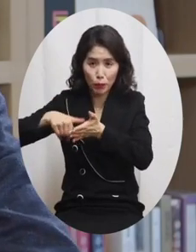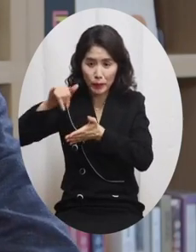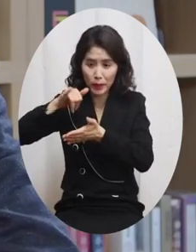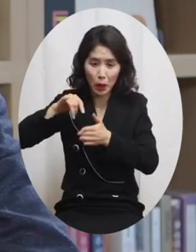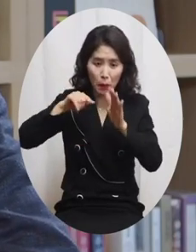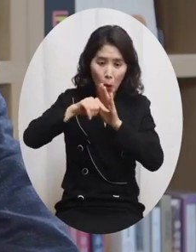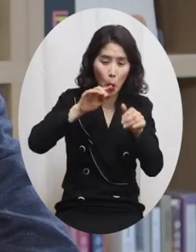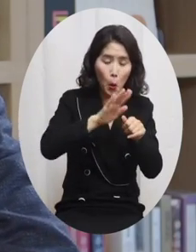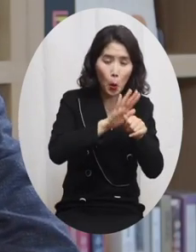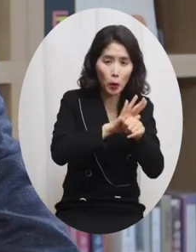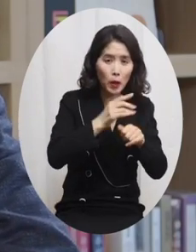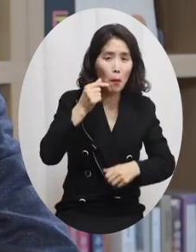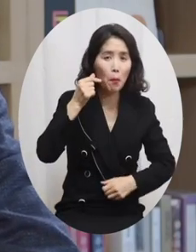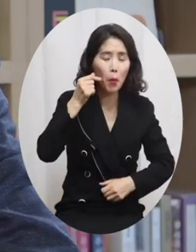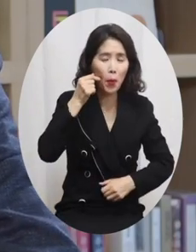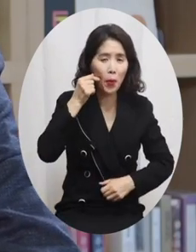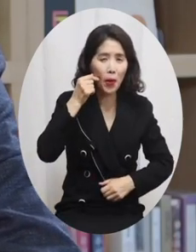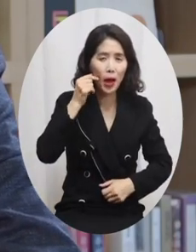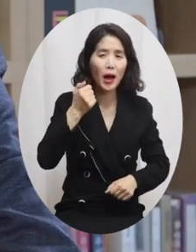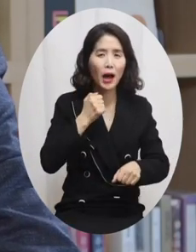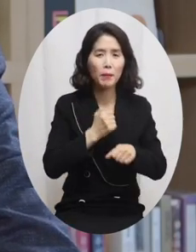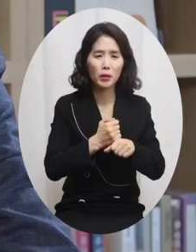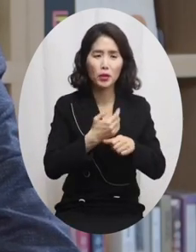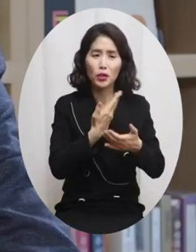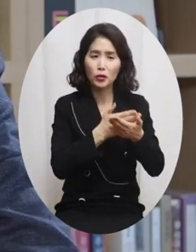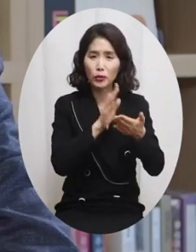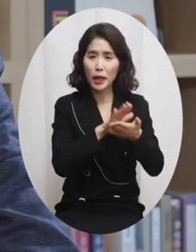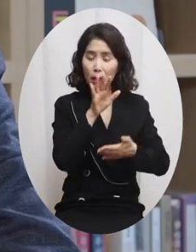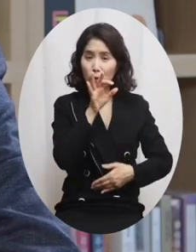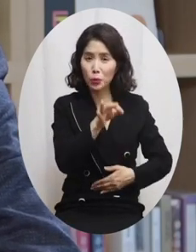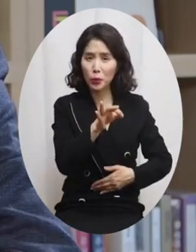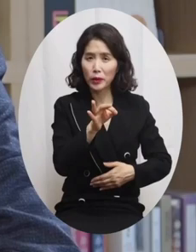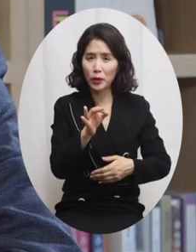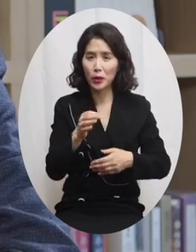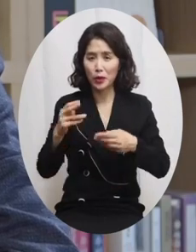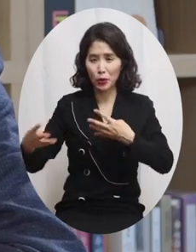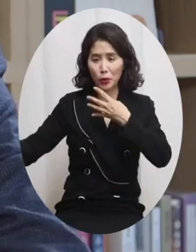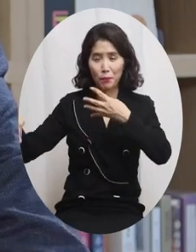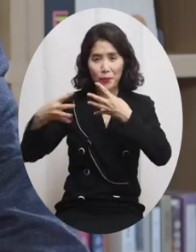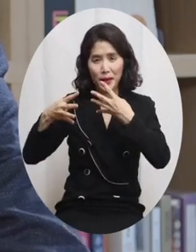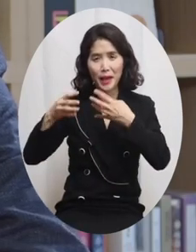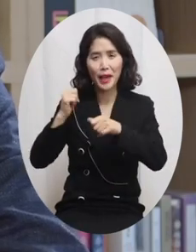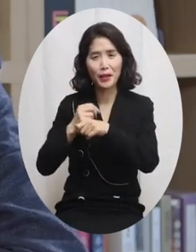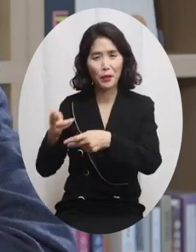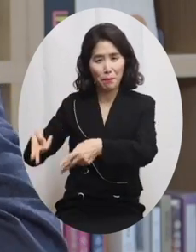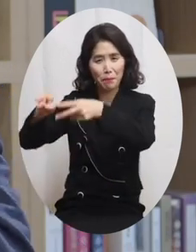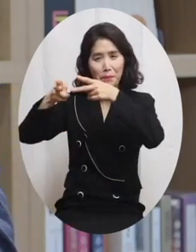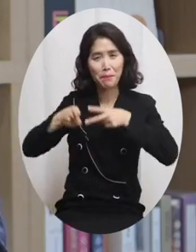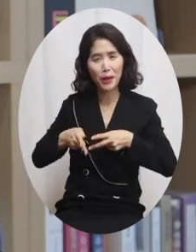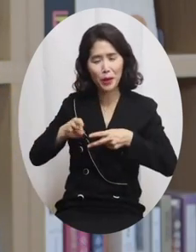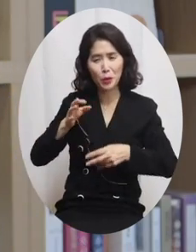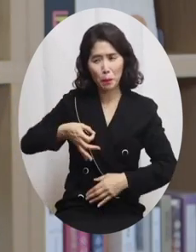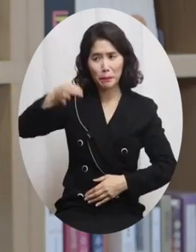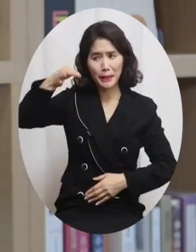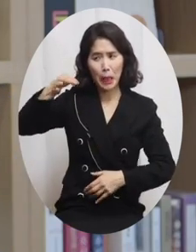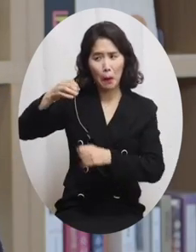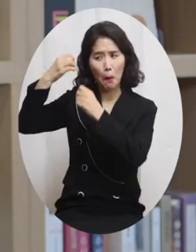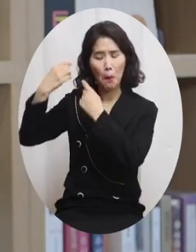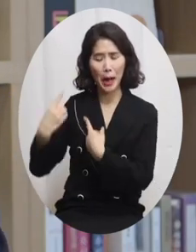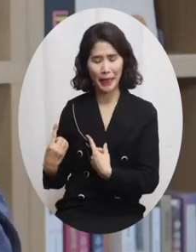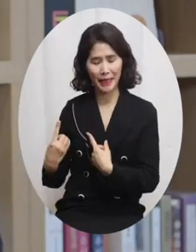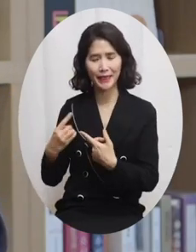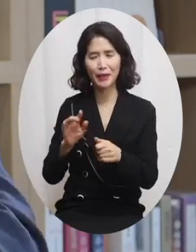하지 못하는 네. 그런 것들은 이제 그 설비집하고 MOU를 해서 그 이제 싸게 저렴하게